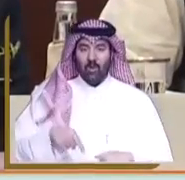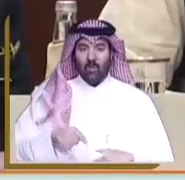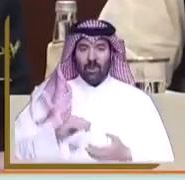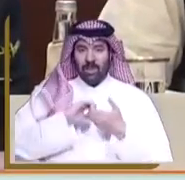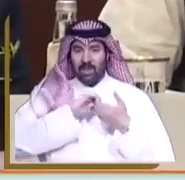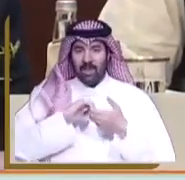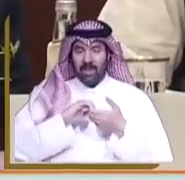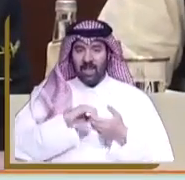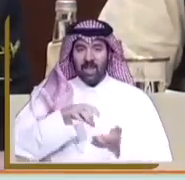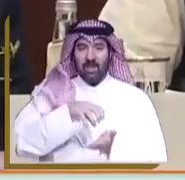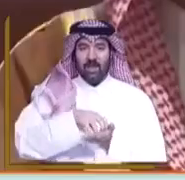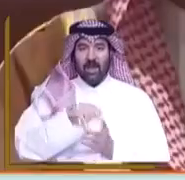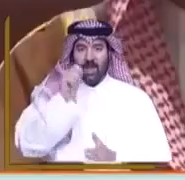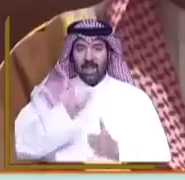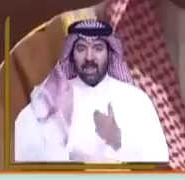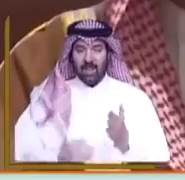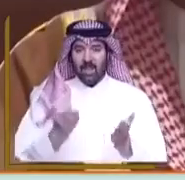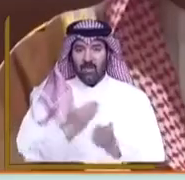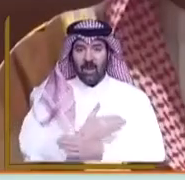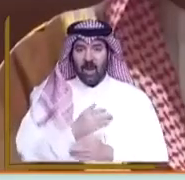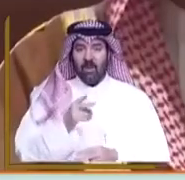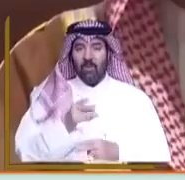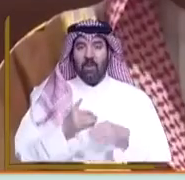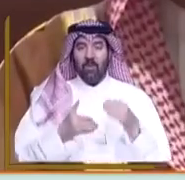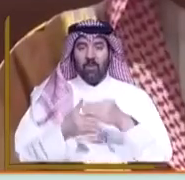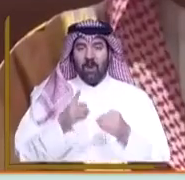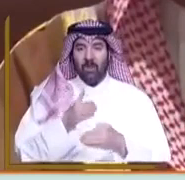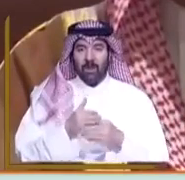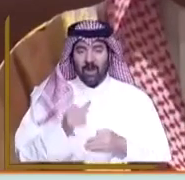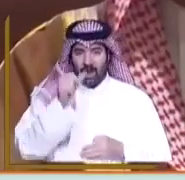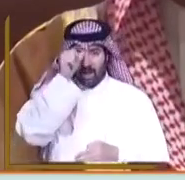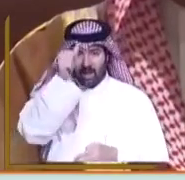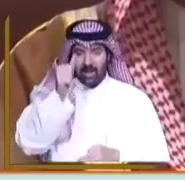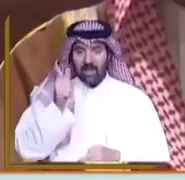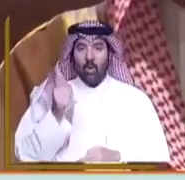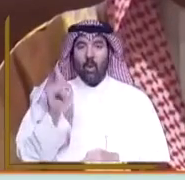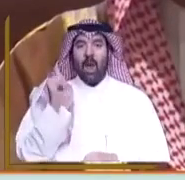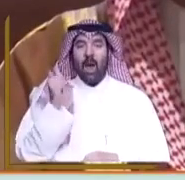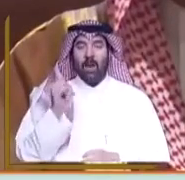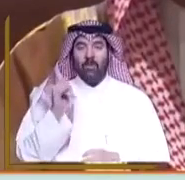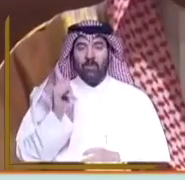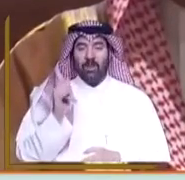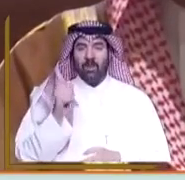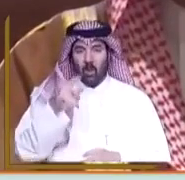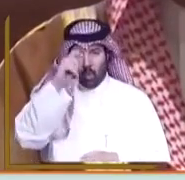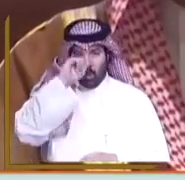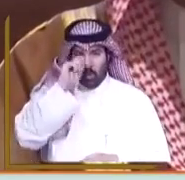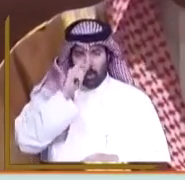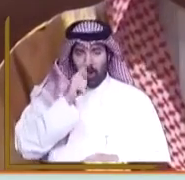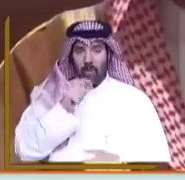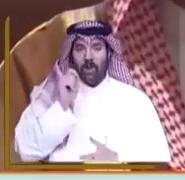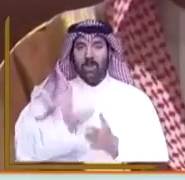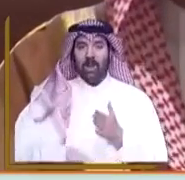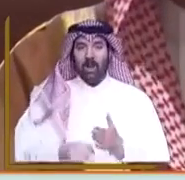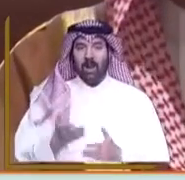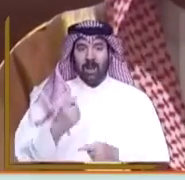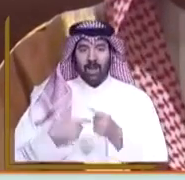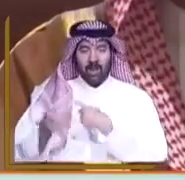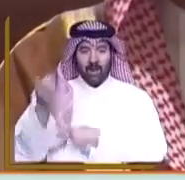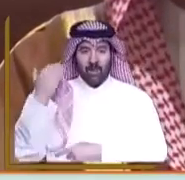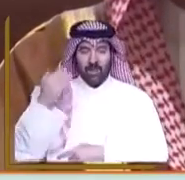لتوقيع مذكرة تفاهم بشأن مشروع ممر اقتصادي بين الهند والشرق الأوسط وأوروبا، وذلك تتويجا لما عملنا عليه سويا خلال الأشهر